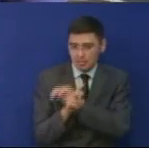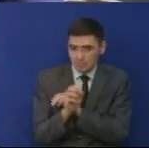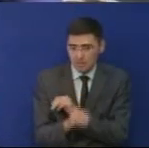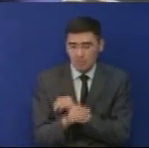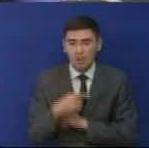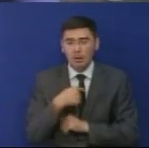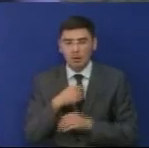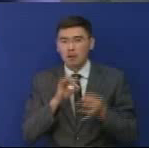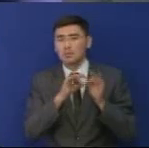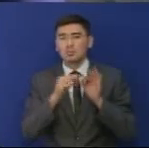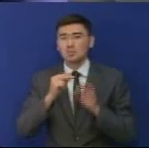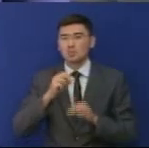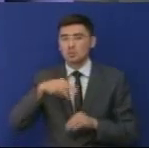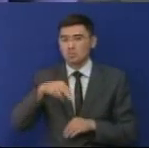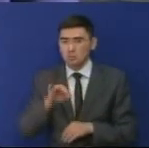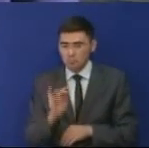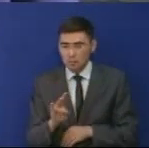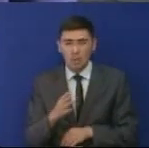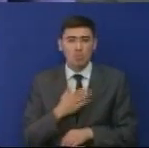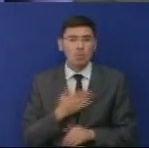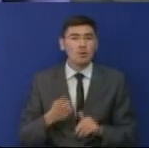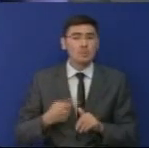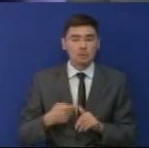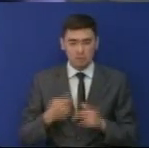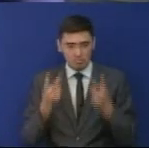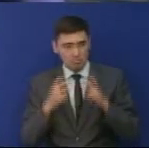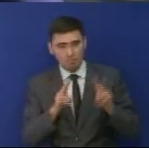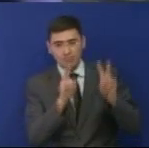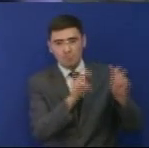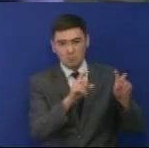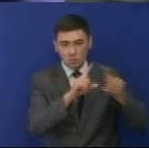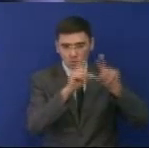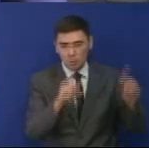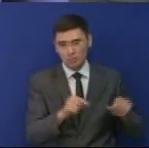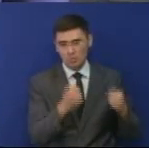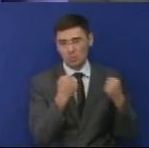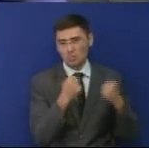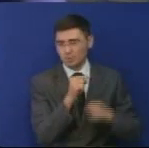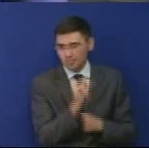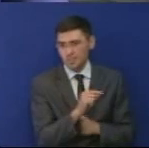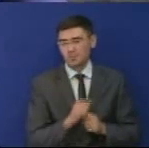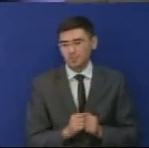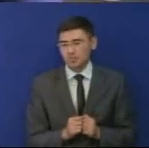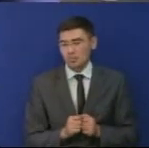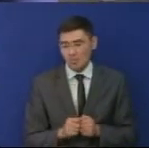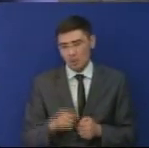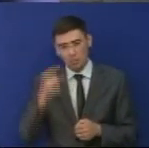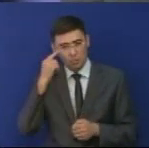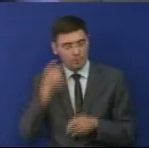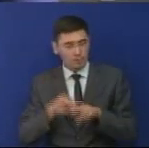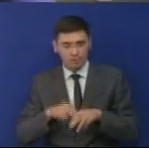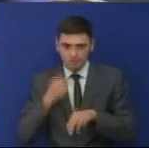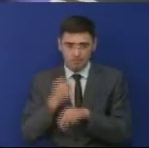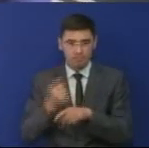стал олимпийским чемпионом, впервые моим именем был назван спортивный комплекс. Я думаю, что это большая победа. И я хочу,